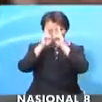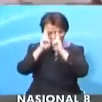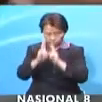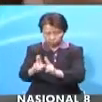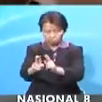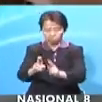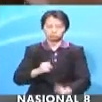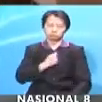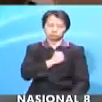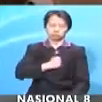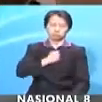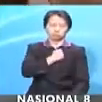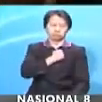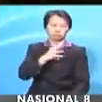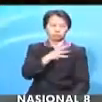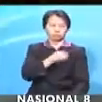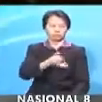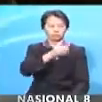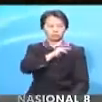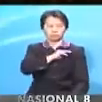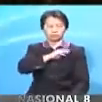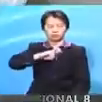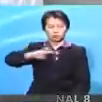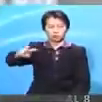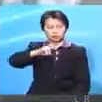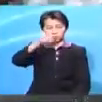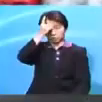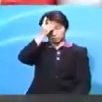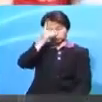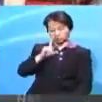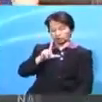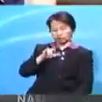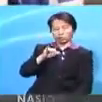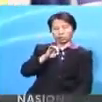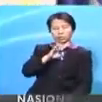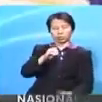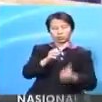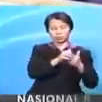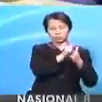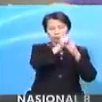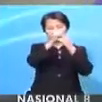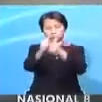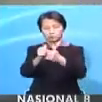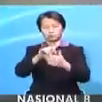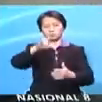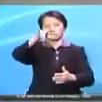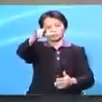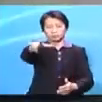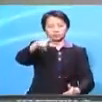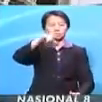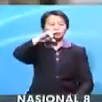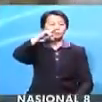Simpati sementara menteri pengangkutan dapat mulai mengetuai delegasi ke